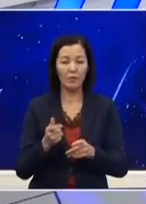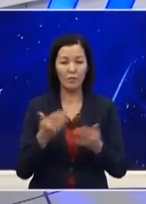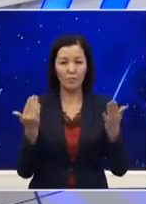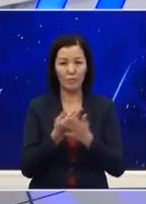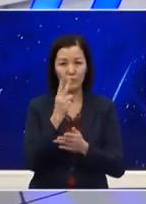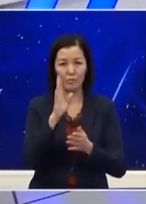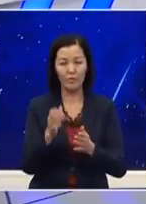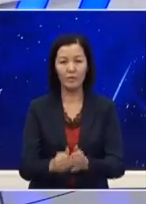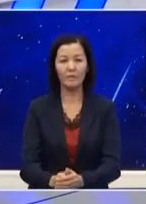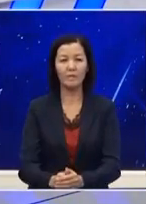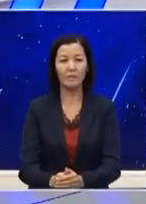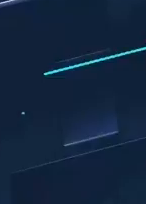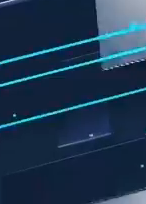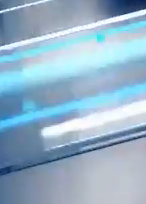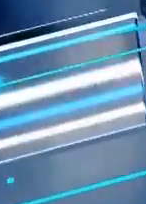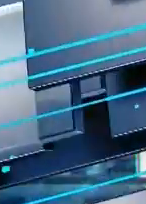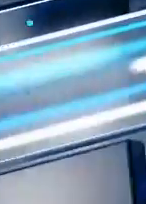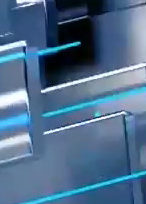хабарда.